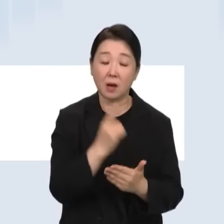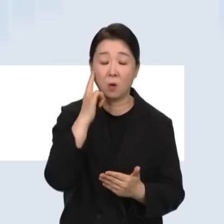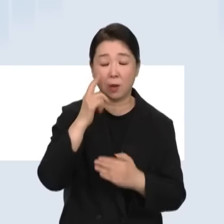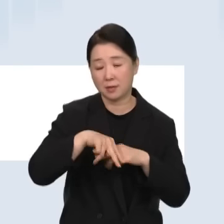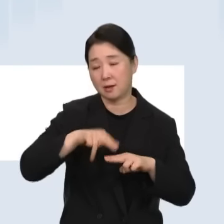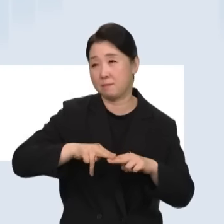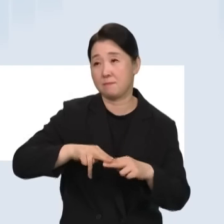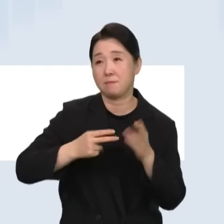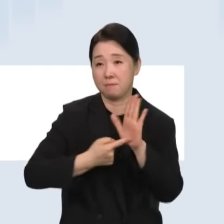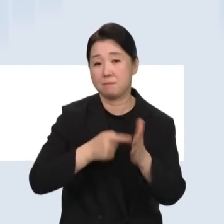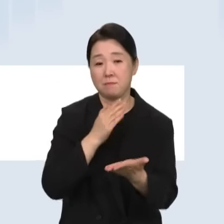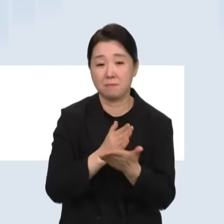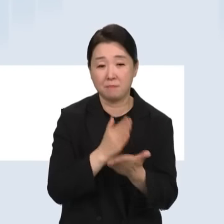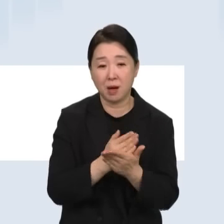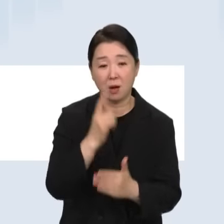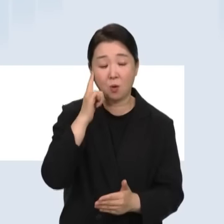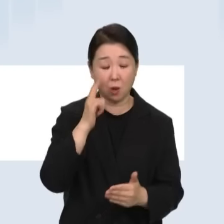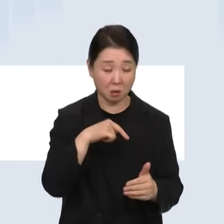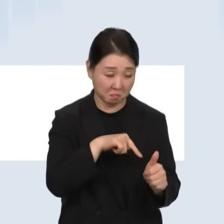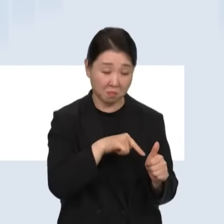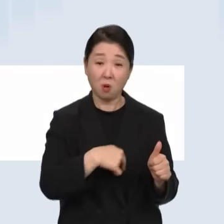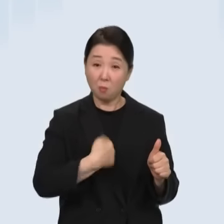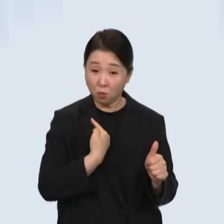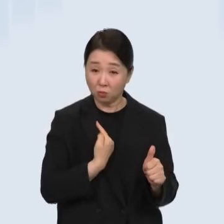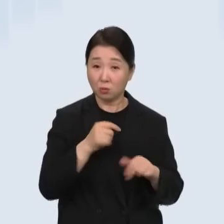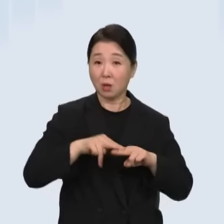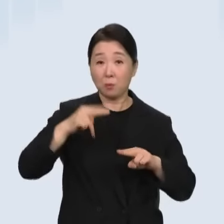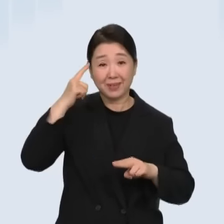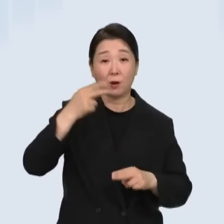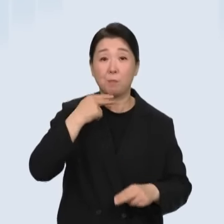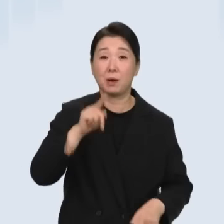말아라. 그건 자기도 생각하지 않고 있다고.